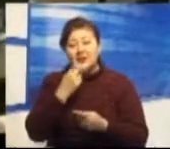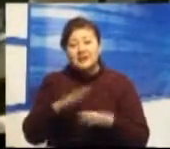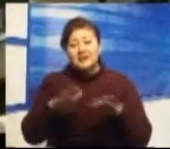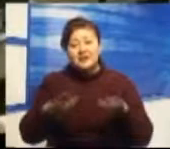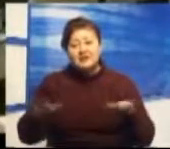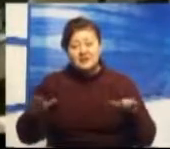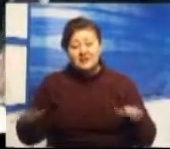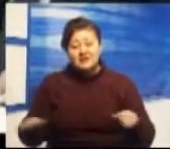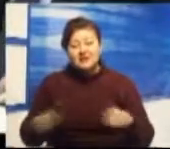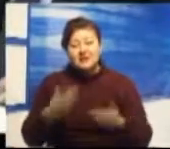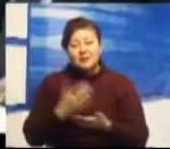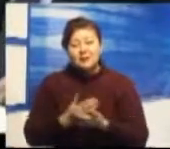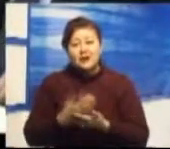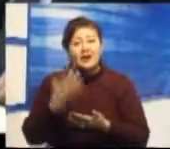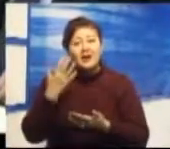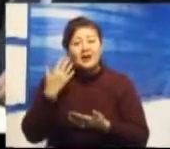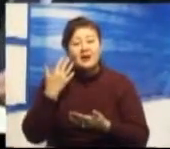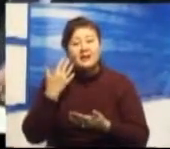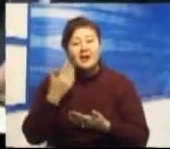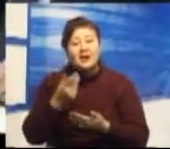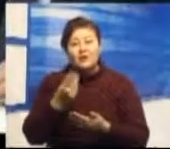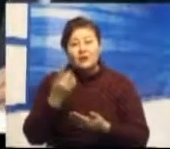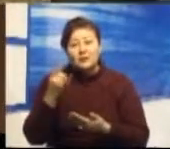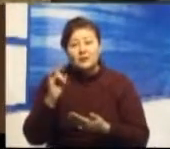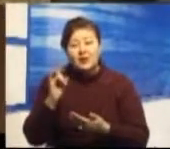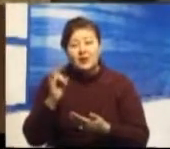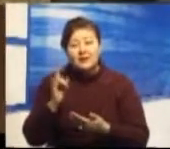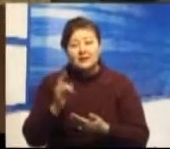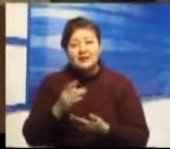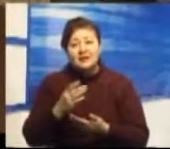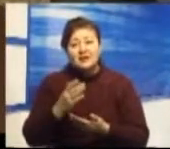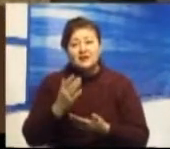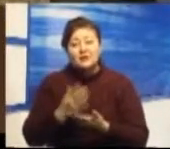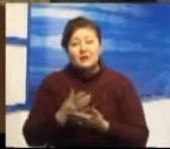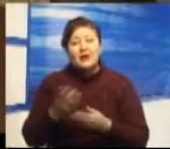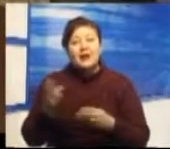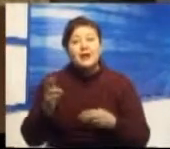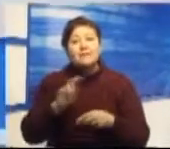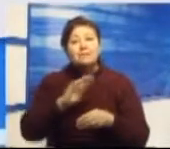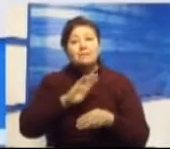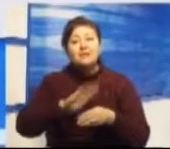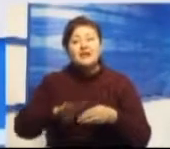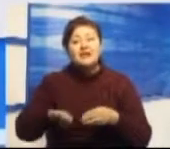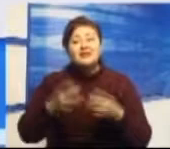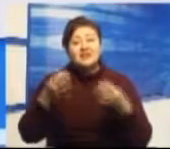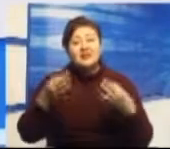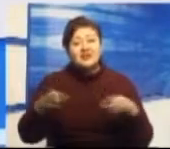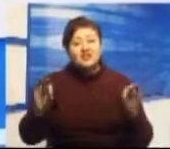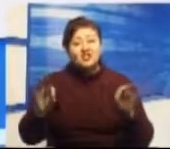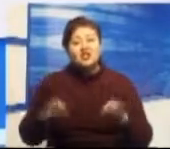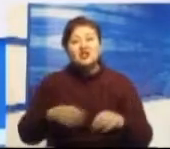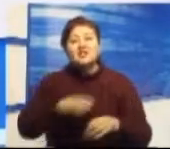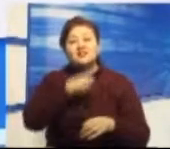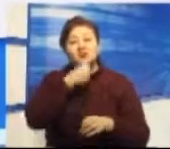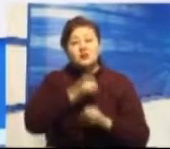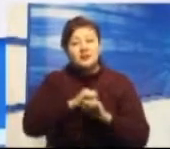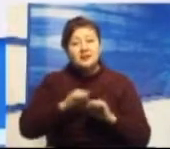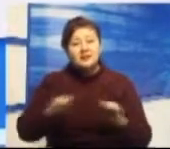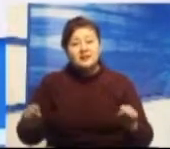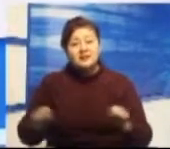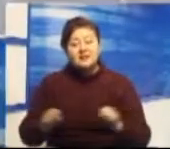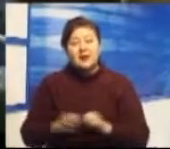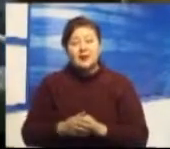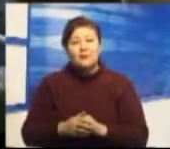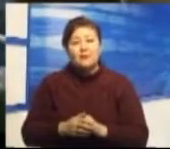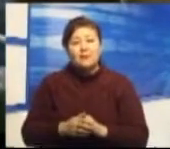мәліметтермен оның суретін баланың өзінің немесе оның заңды өкілдерінің келісімінсіз қолдануға рұқсат етілмейді.